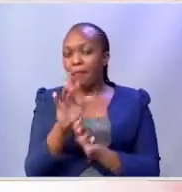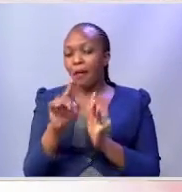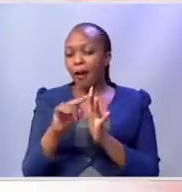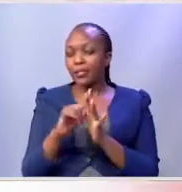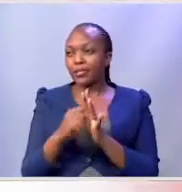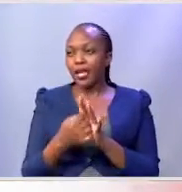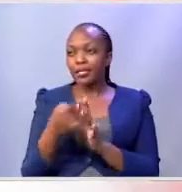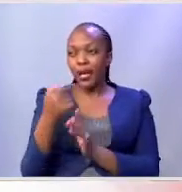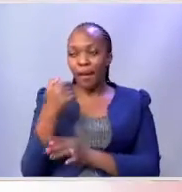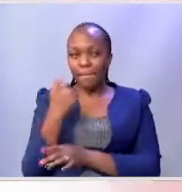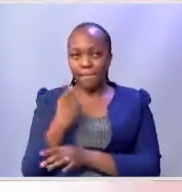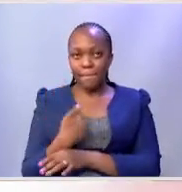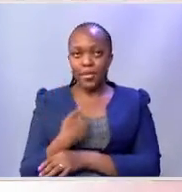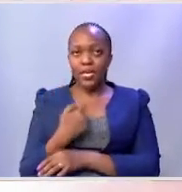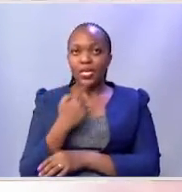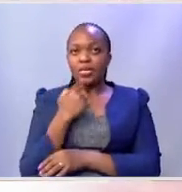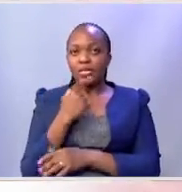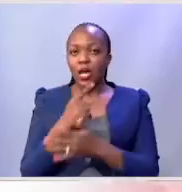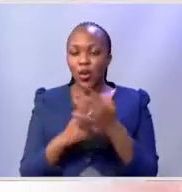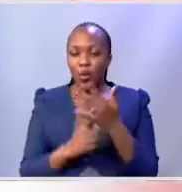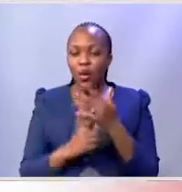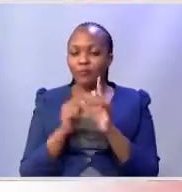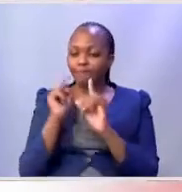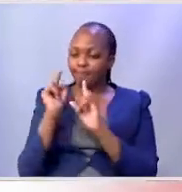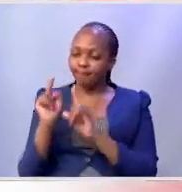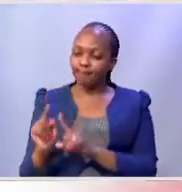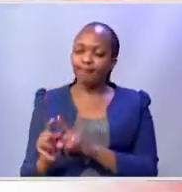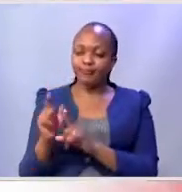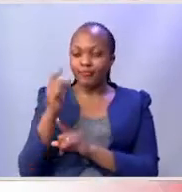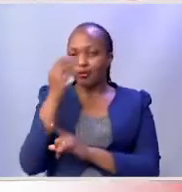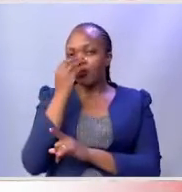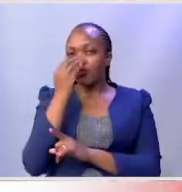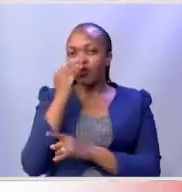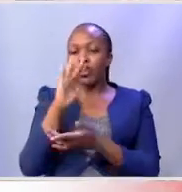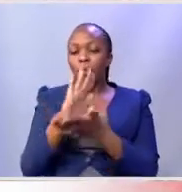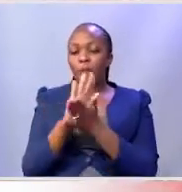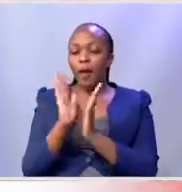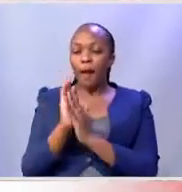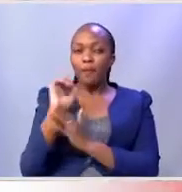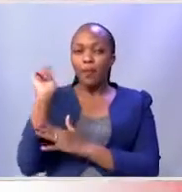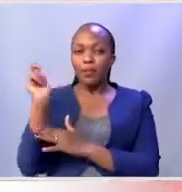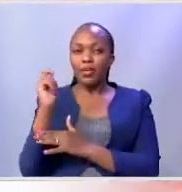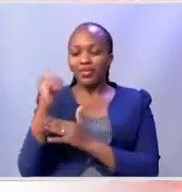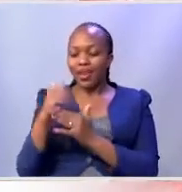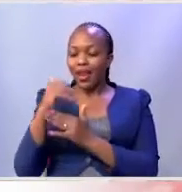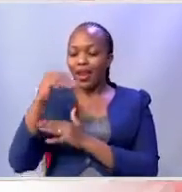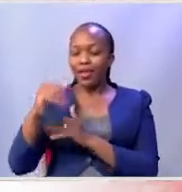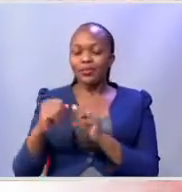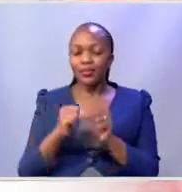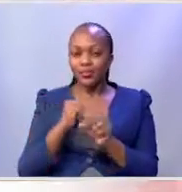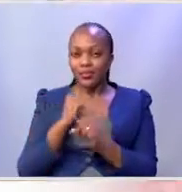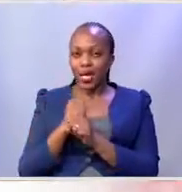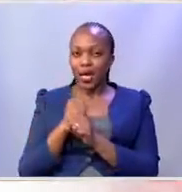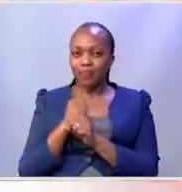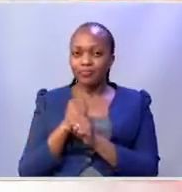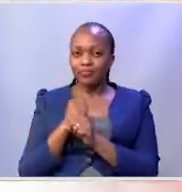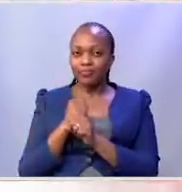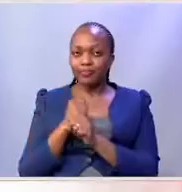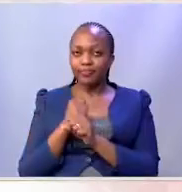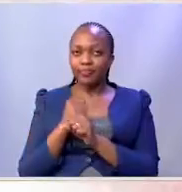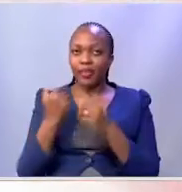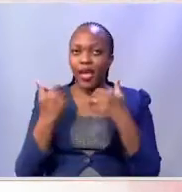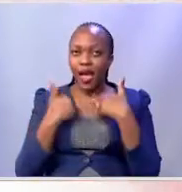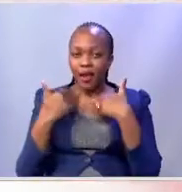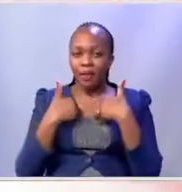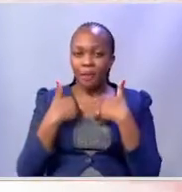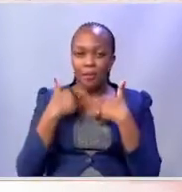mimi, tumesema yeye ndiyo atakuwa rais mwaka ambayo utakuja. Mimi